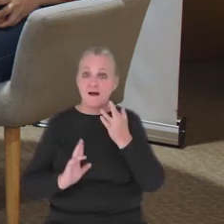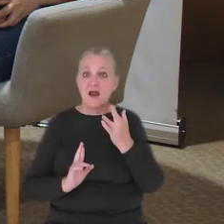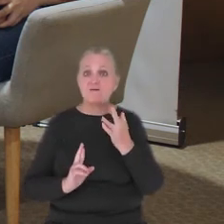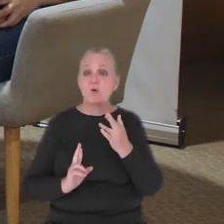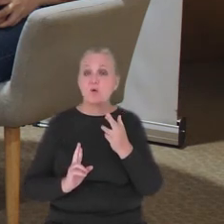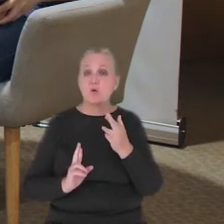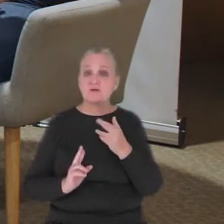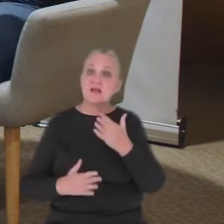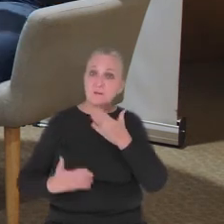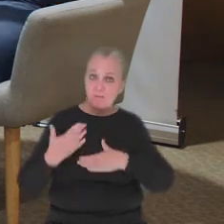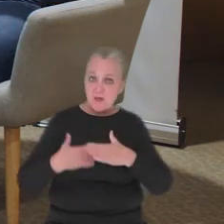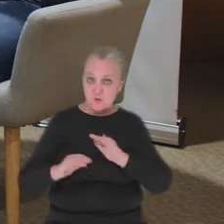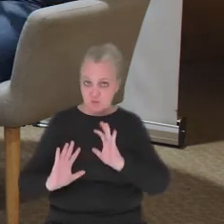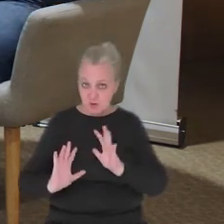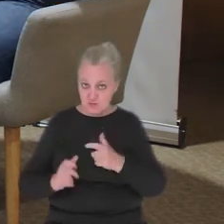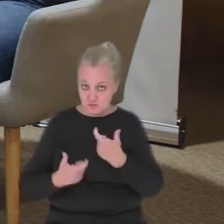sposób?